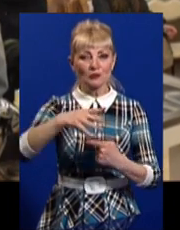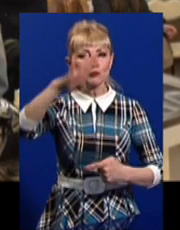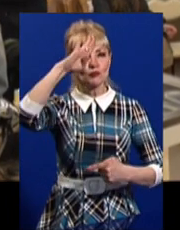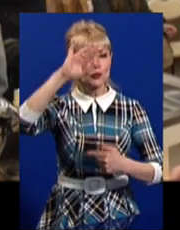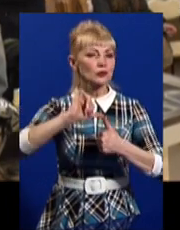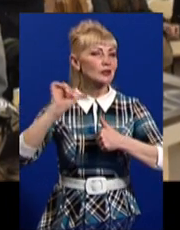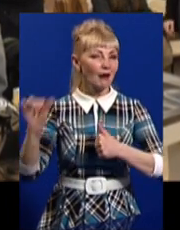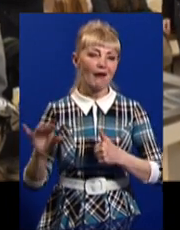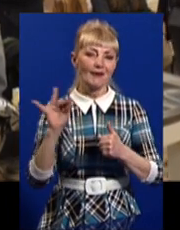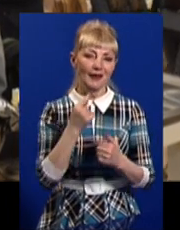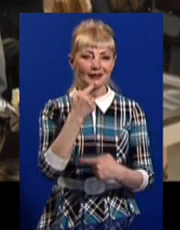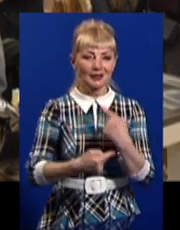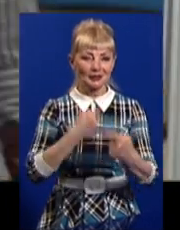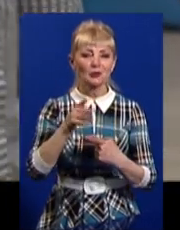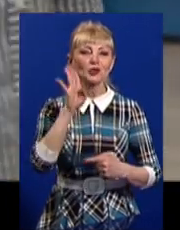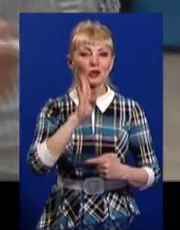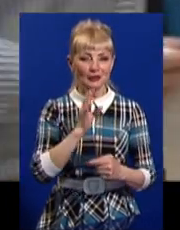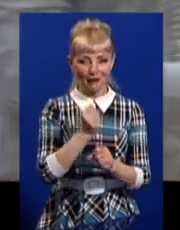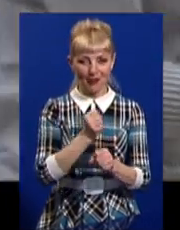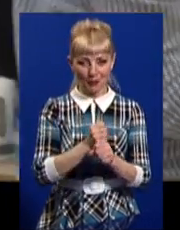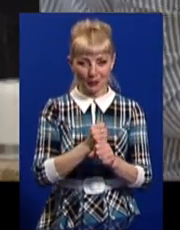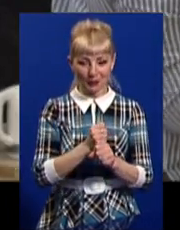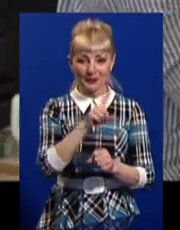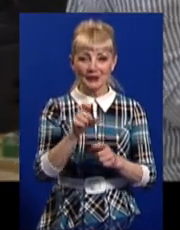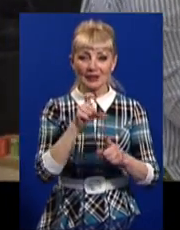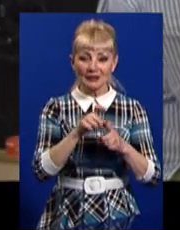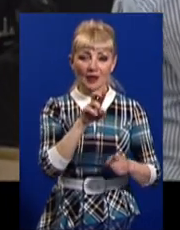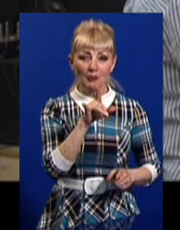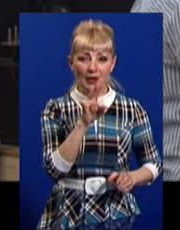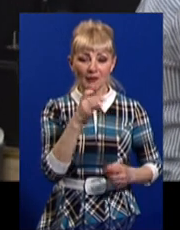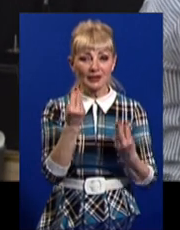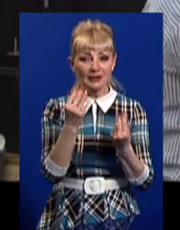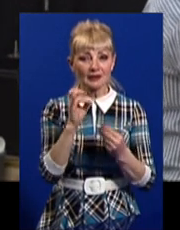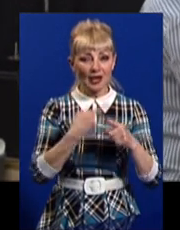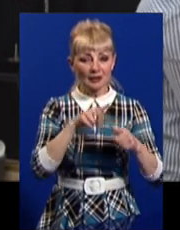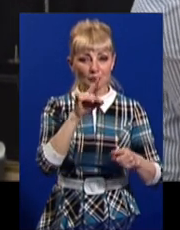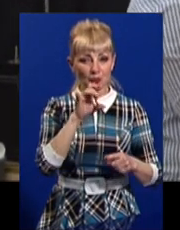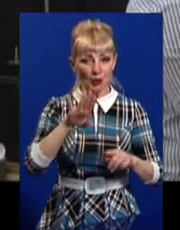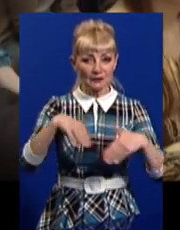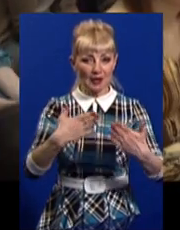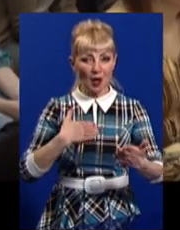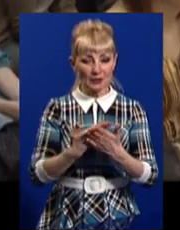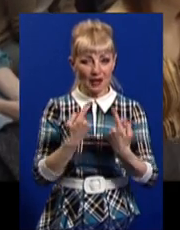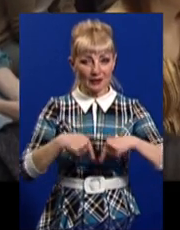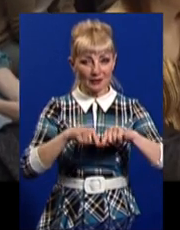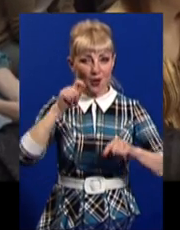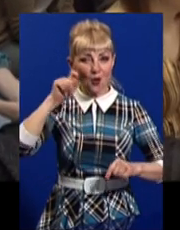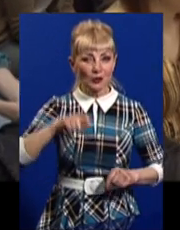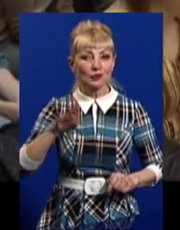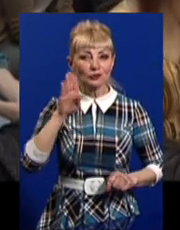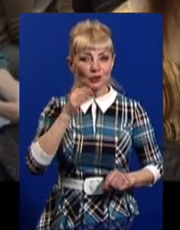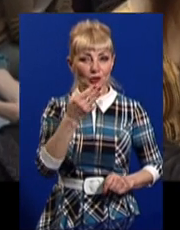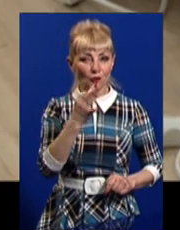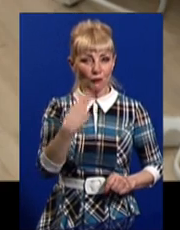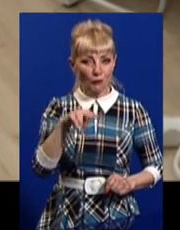і традиційно жіноча робота. За словами Бикової, гроші на цей проект надали громадські організації, Український жіночий фонд